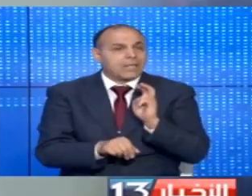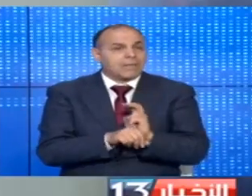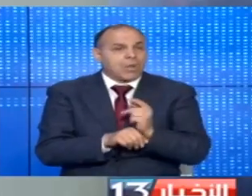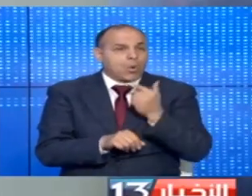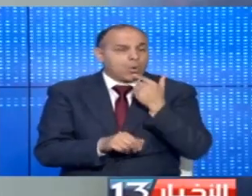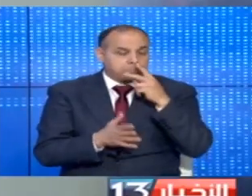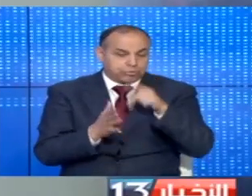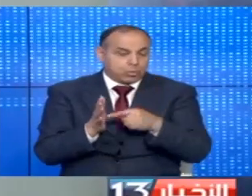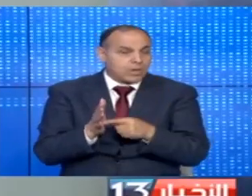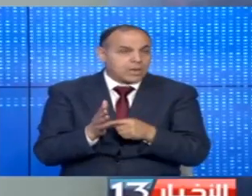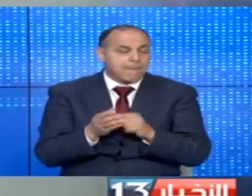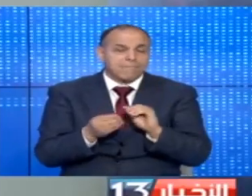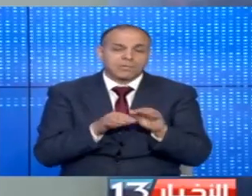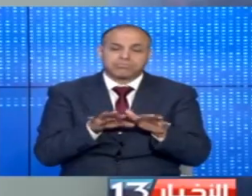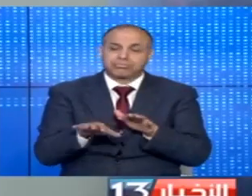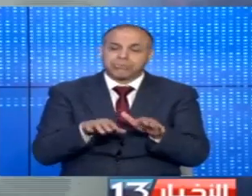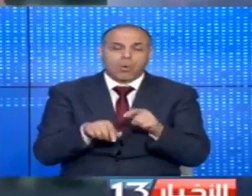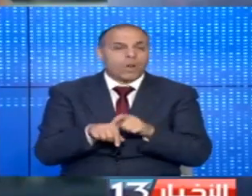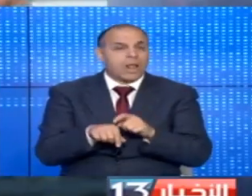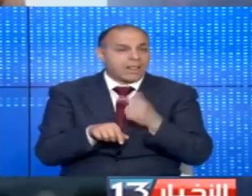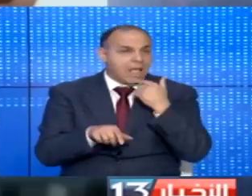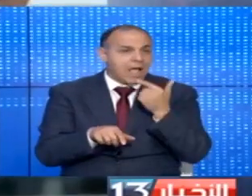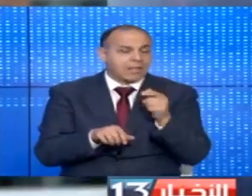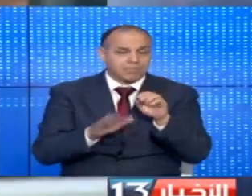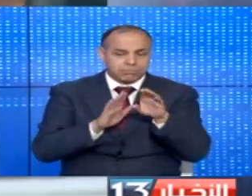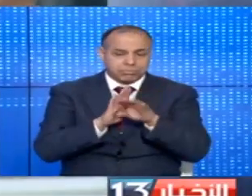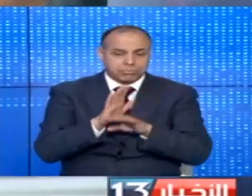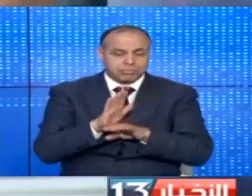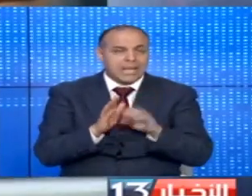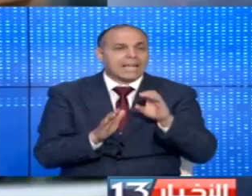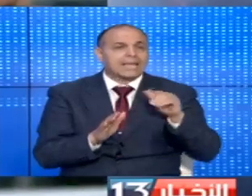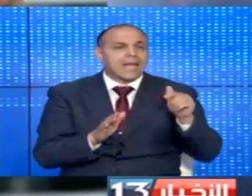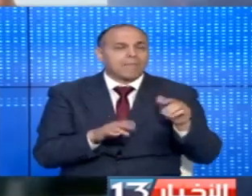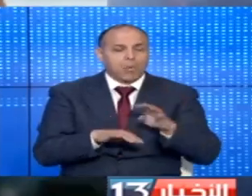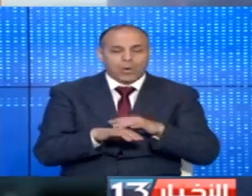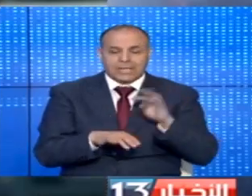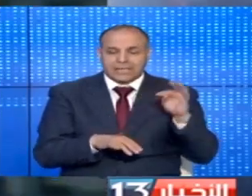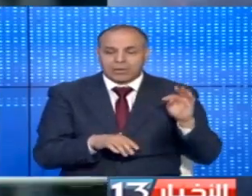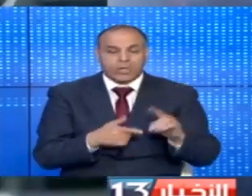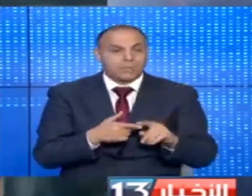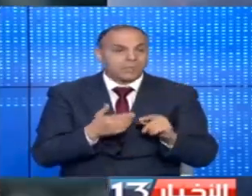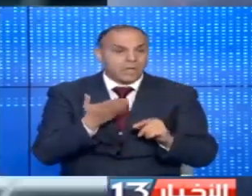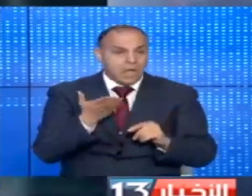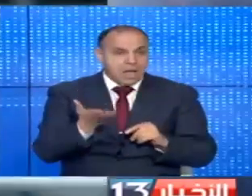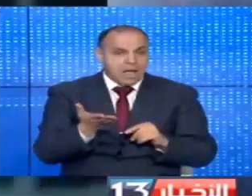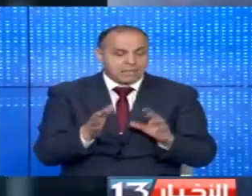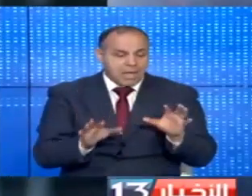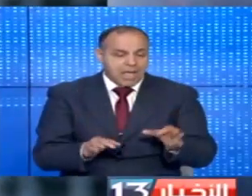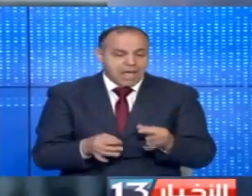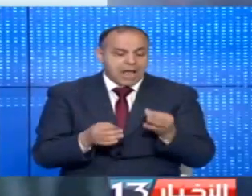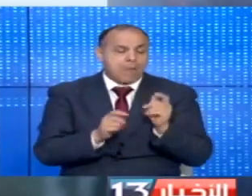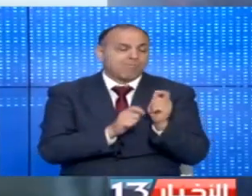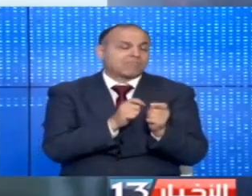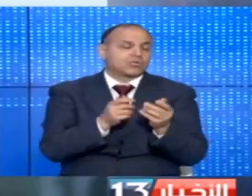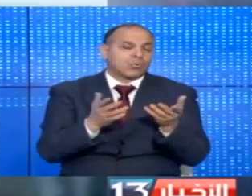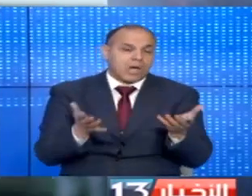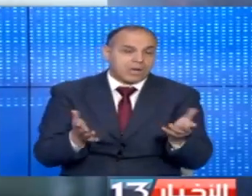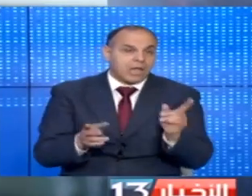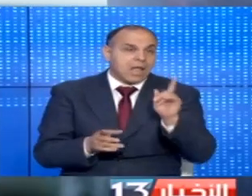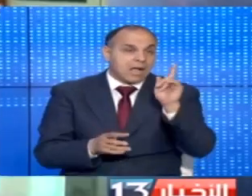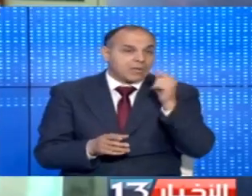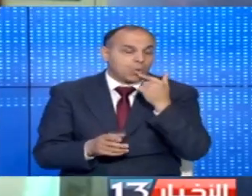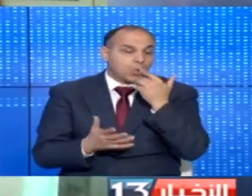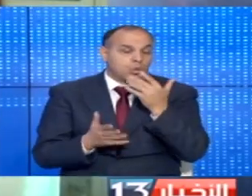اقراره من اجراءات بحسب منظوري الاثنان بولايه تطوير حلا وقت يا مشعل